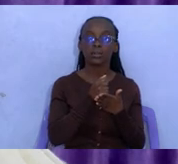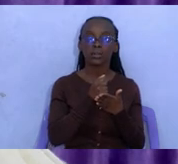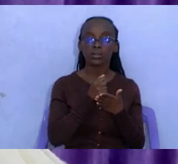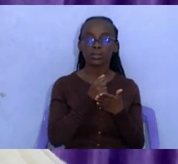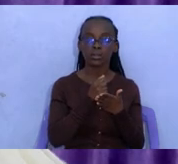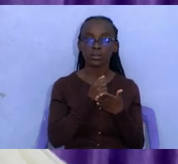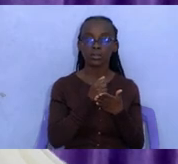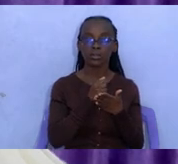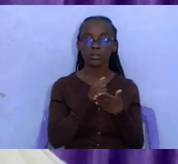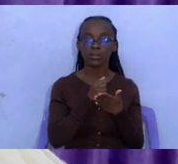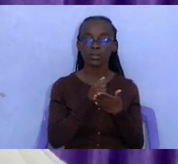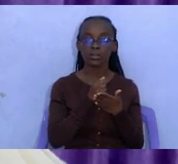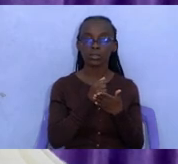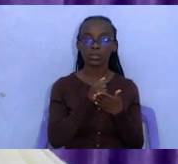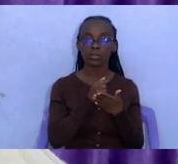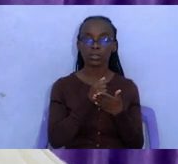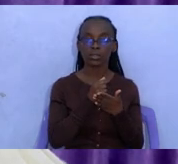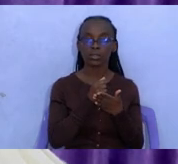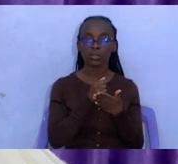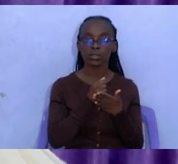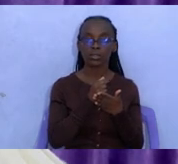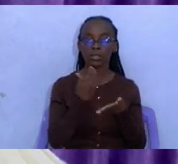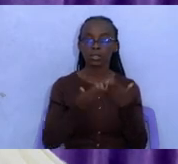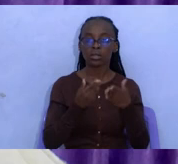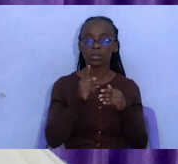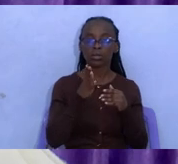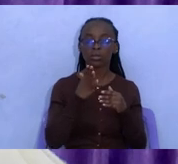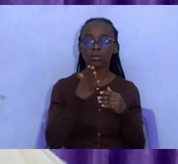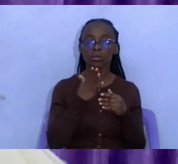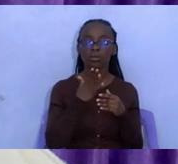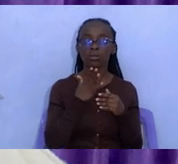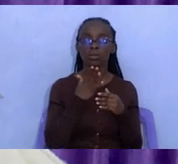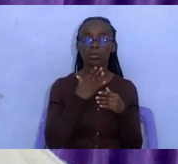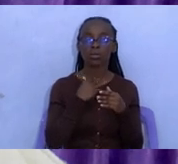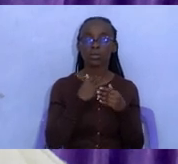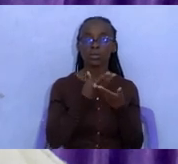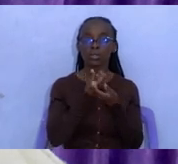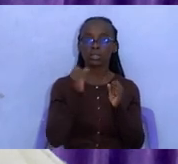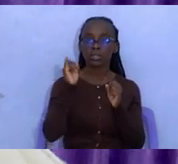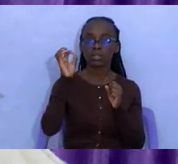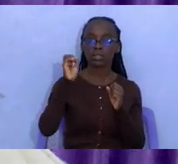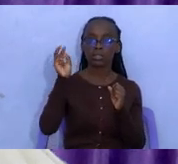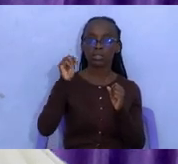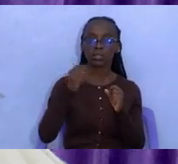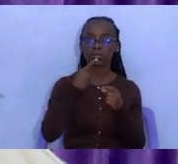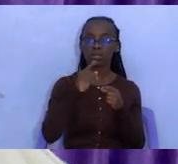Hallelujah, hallelujah. Uko pale unataka kuokoka, nataka kukuombea. Sitaki tu nikuachanisha hivyo. Sema Bwana Yesu,